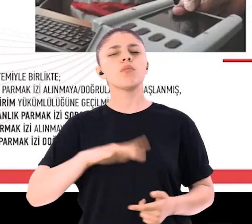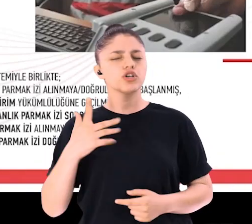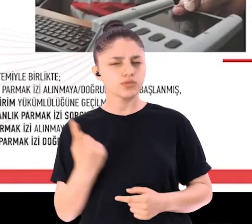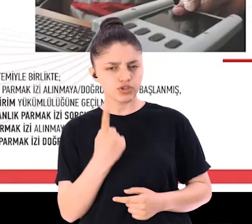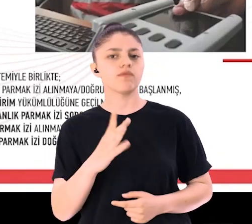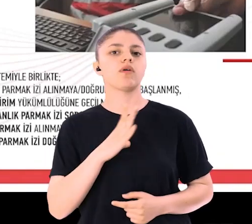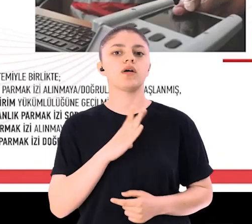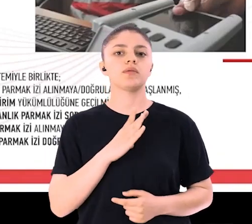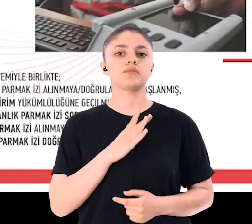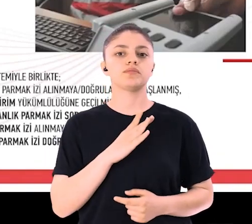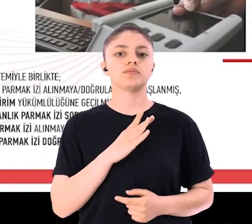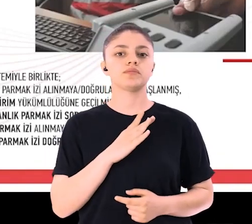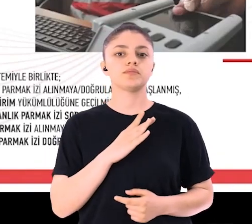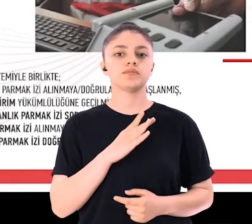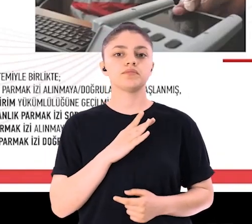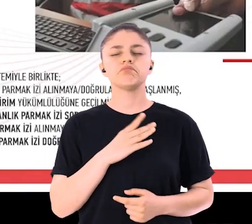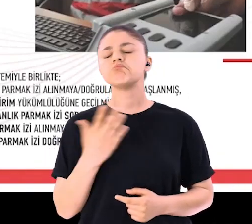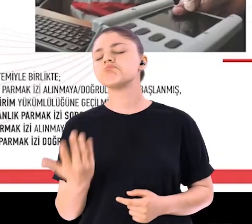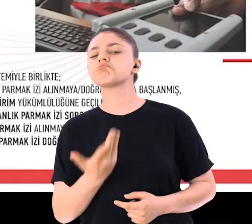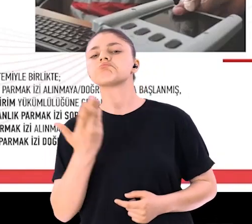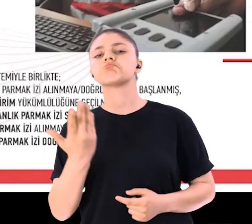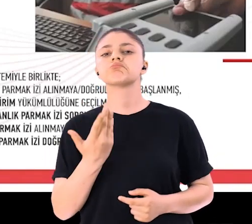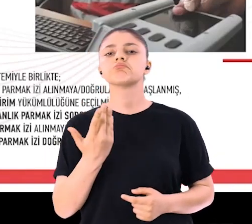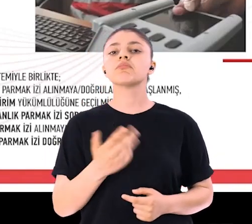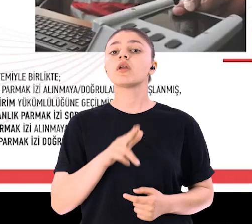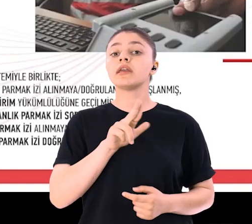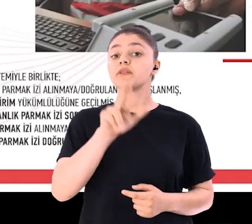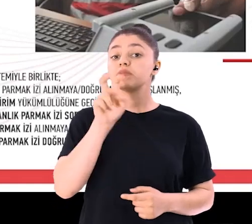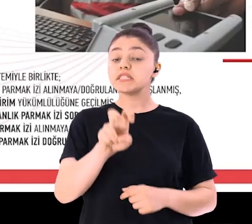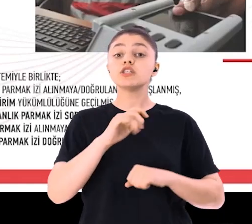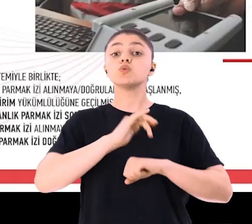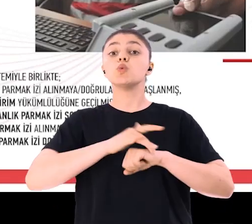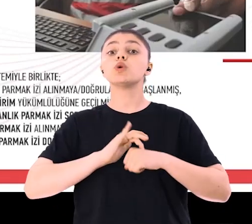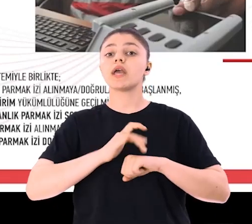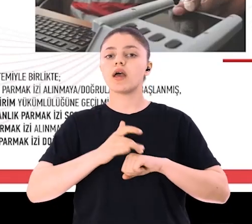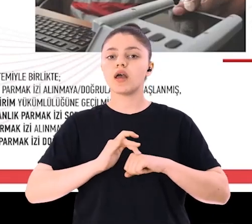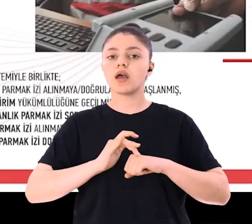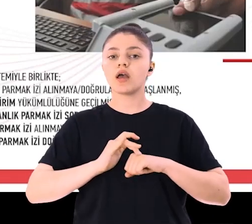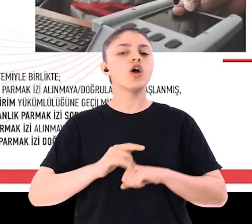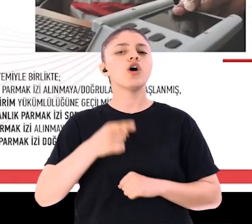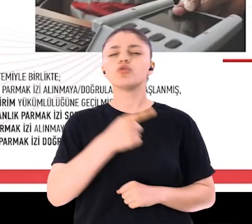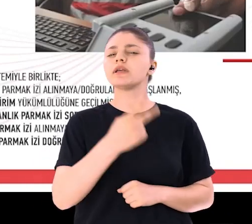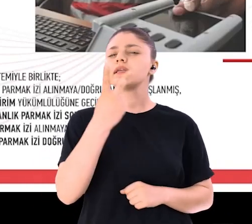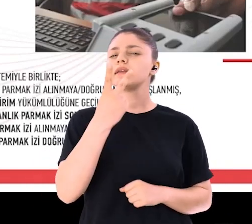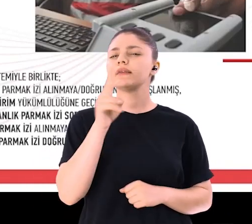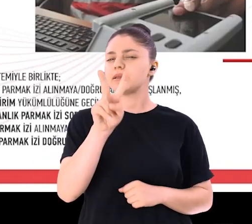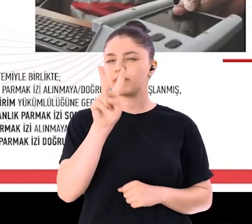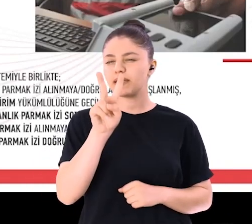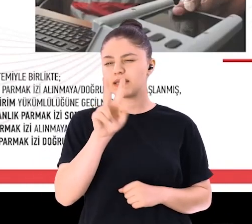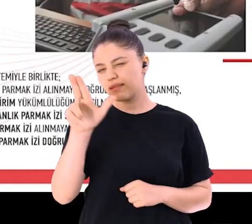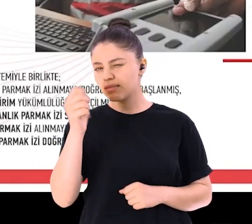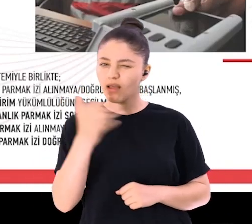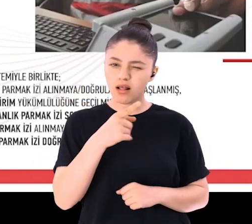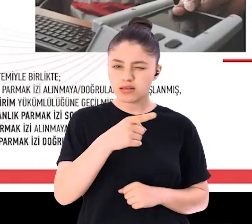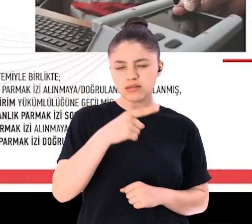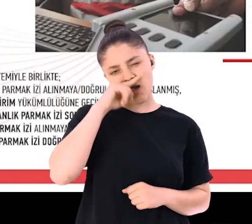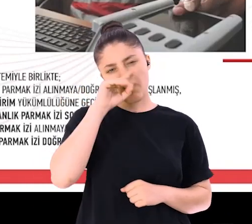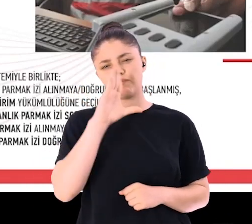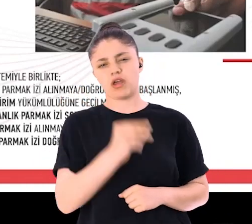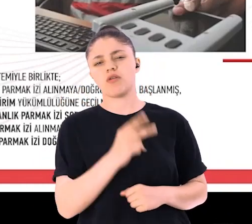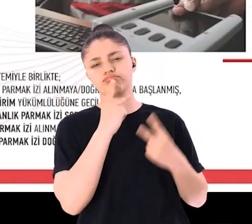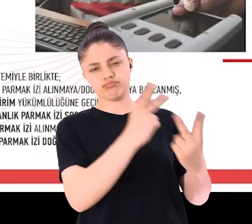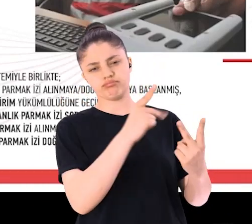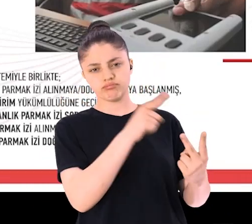yine başka bir şey daha gerçekleştirdik. Yaklaşık 78 ülkede, bunların 27 tanesi Afrika